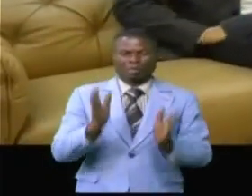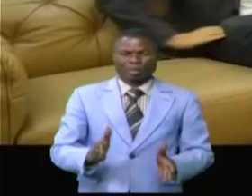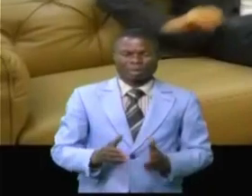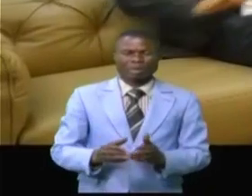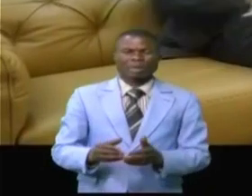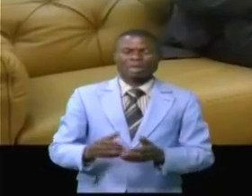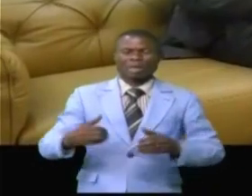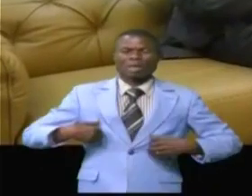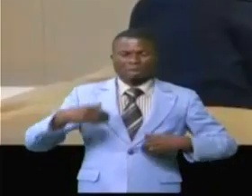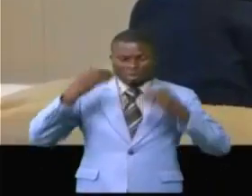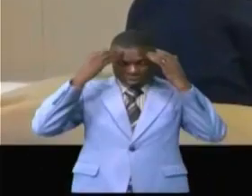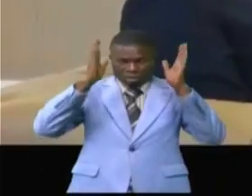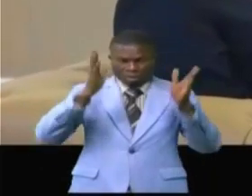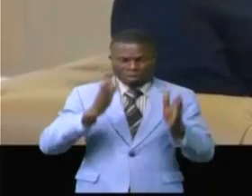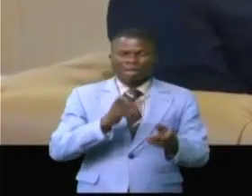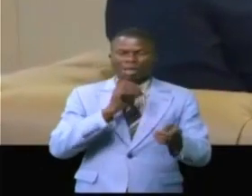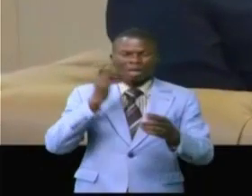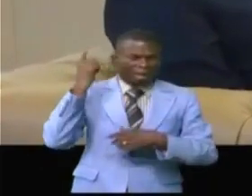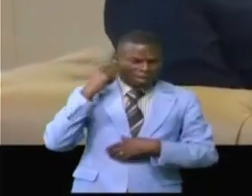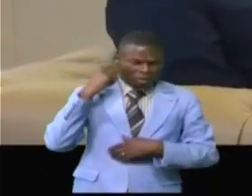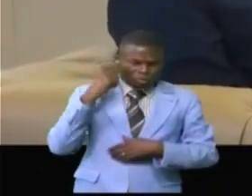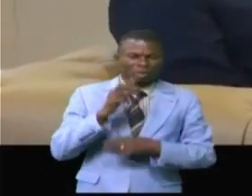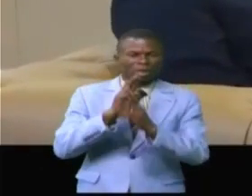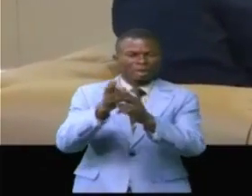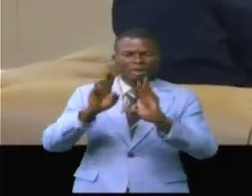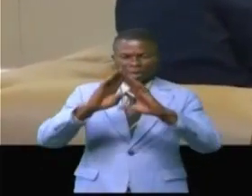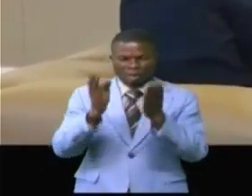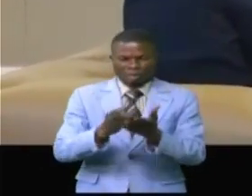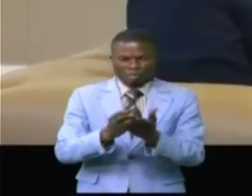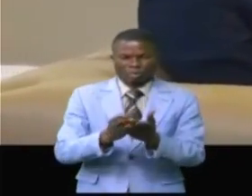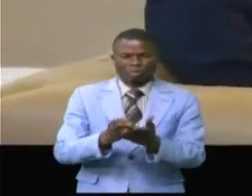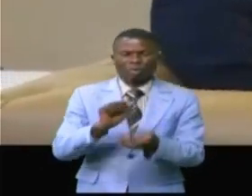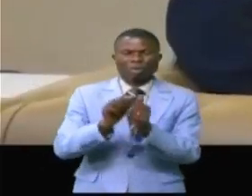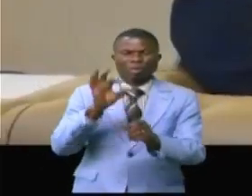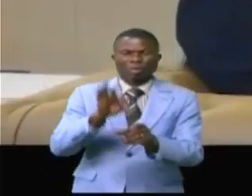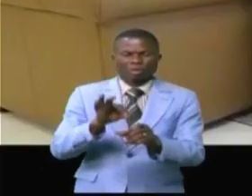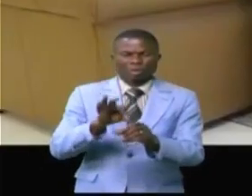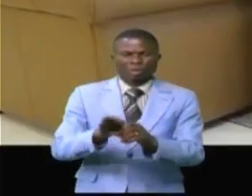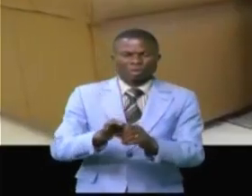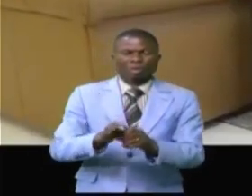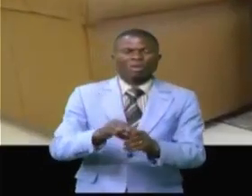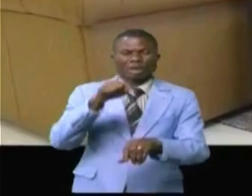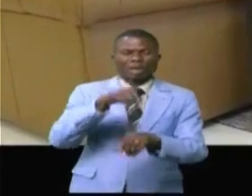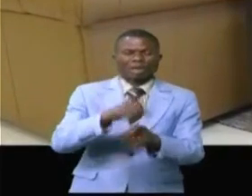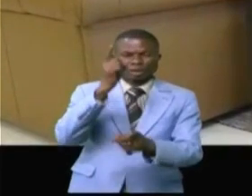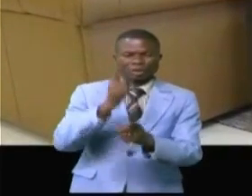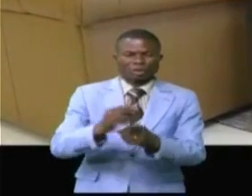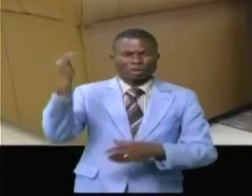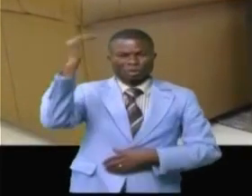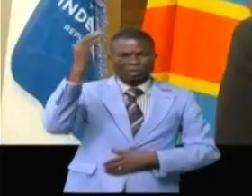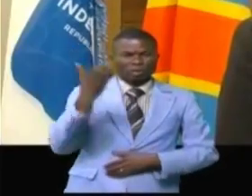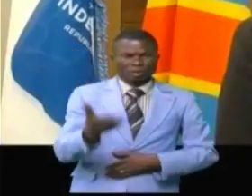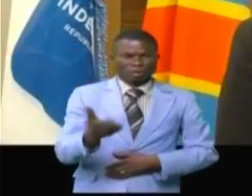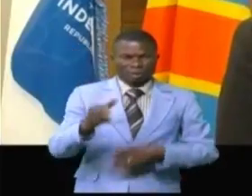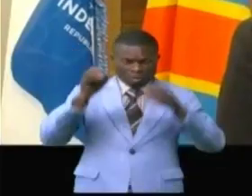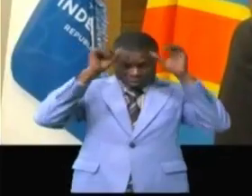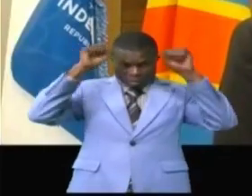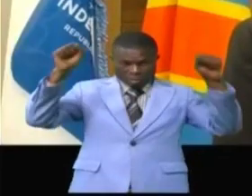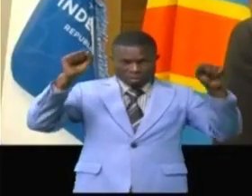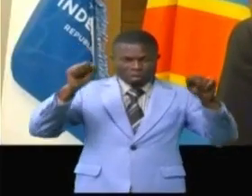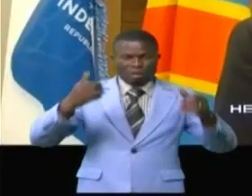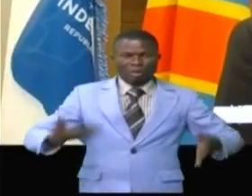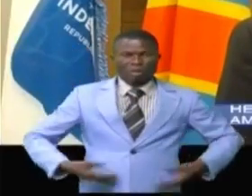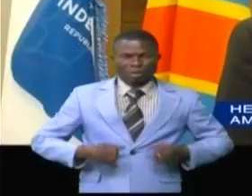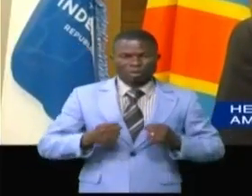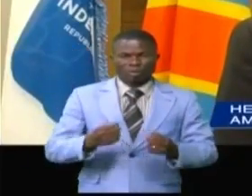assurances auprès du président de la centrale électorale pour la tenue des élections dans le délai. Monsieur le Président m'a gentiment donné